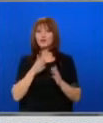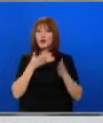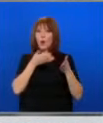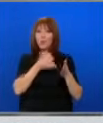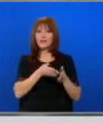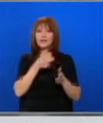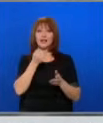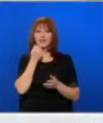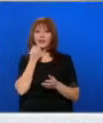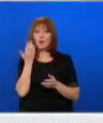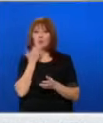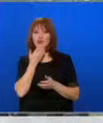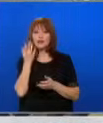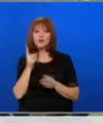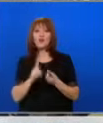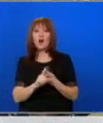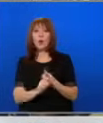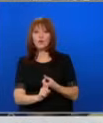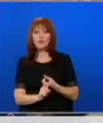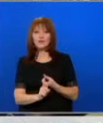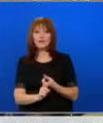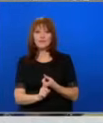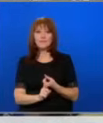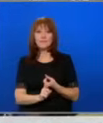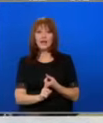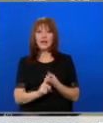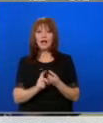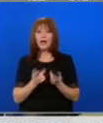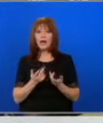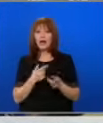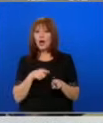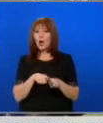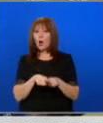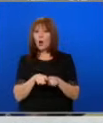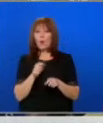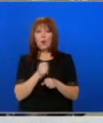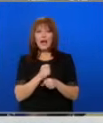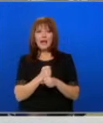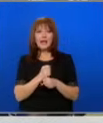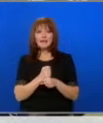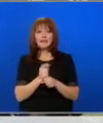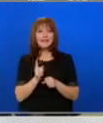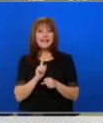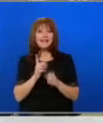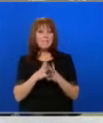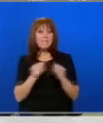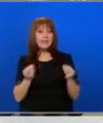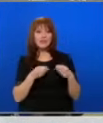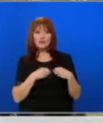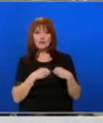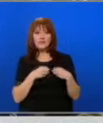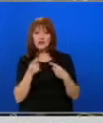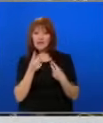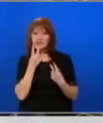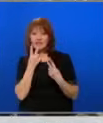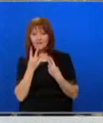училище в Крушовица. Прави впечатление, че колегите не са безчувствени хора, че те са виждали